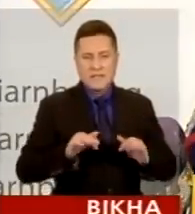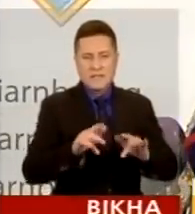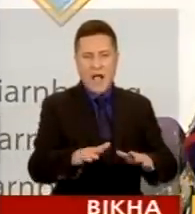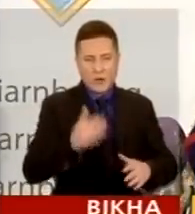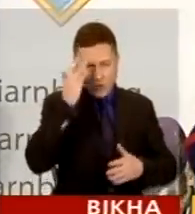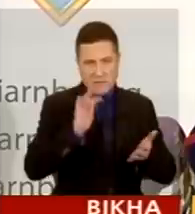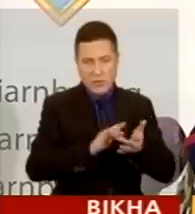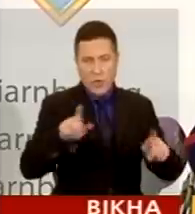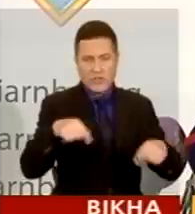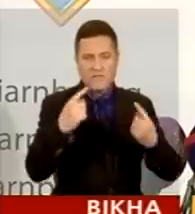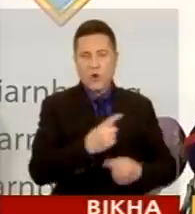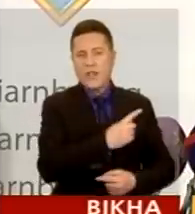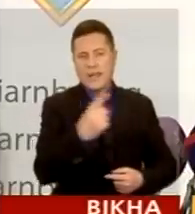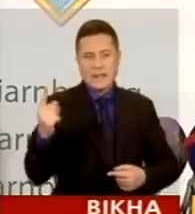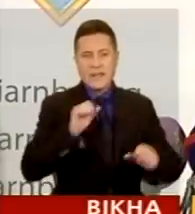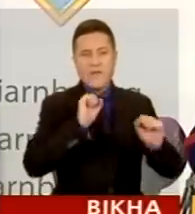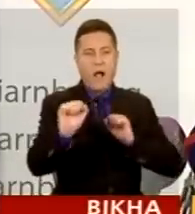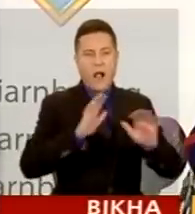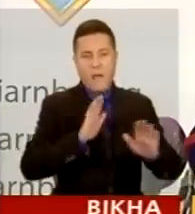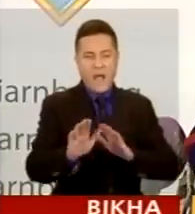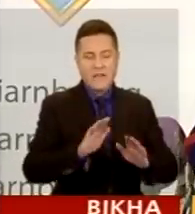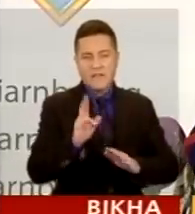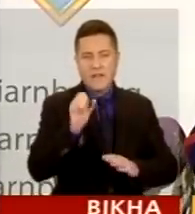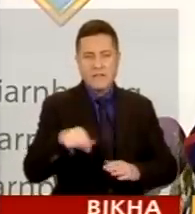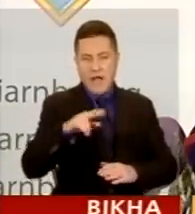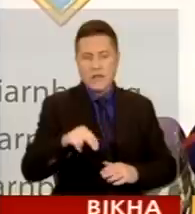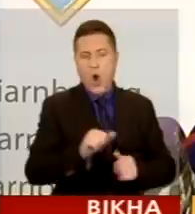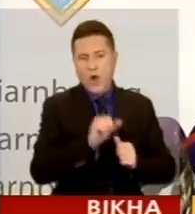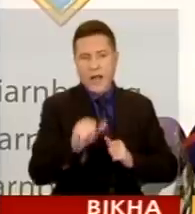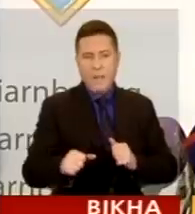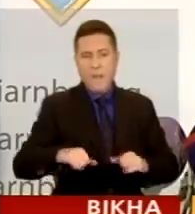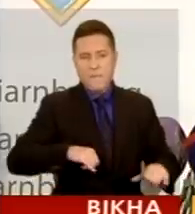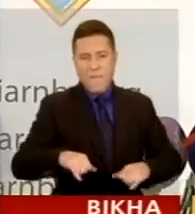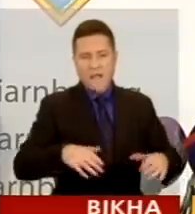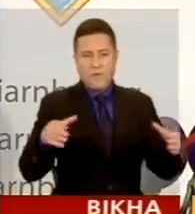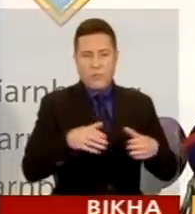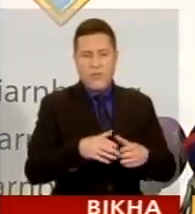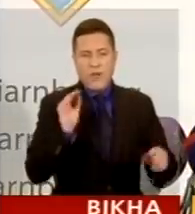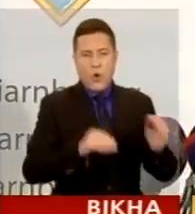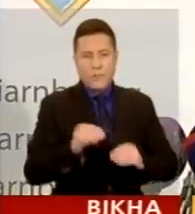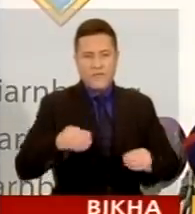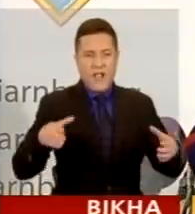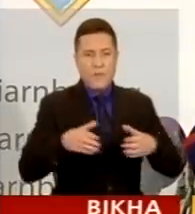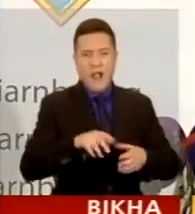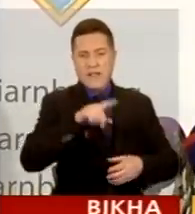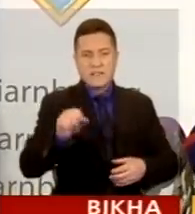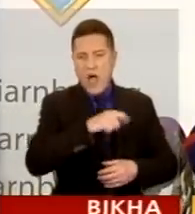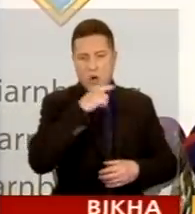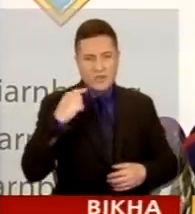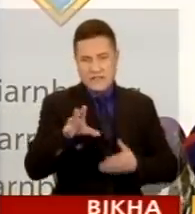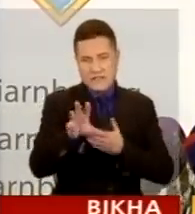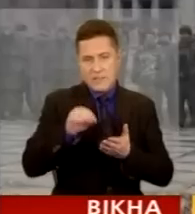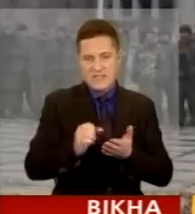створення єдиного командування над окремими бандоформуваннями та доукомплектування бригад за російським